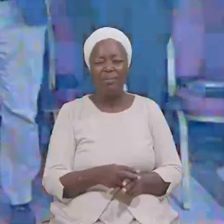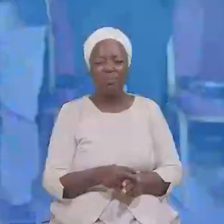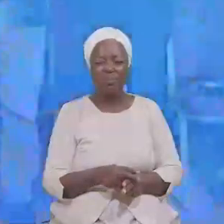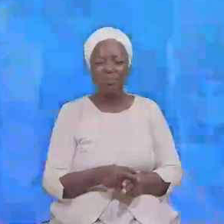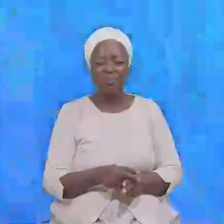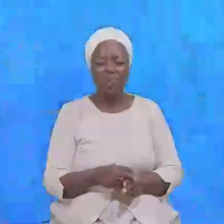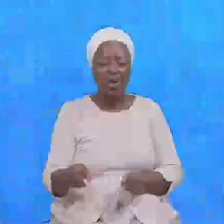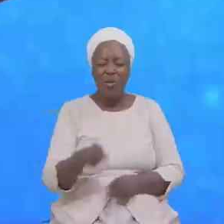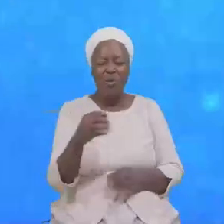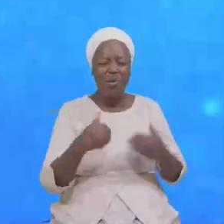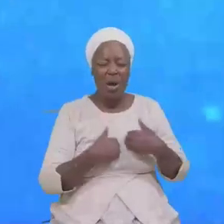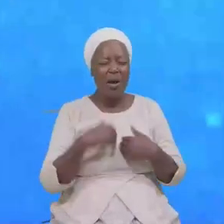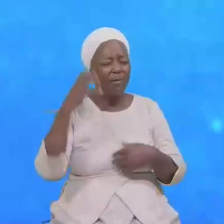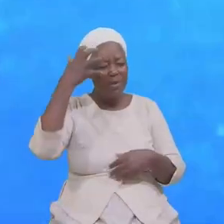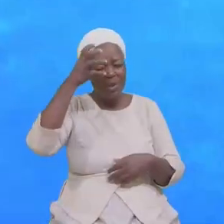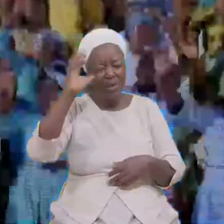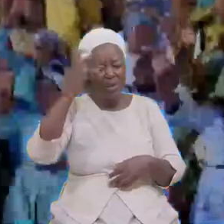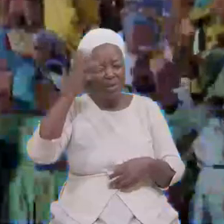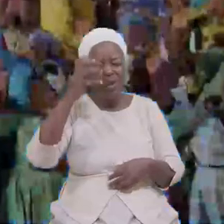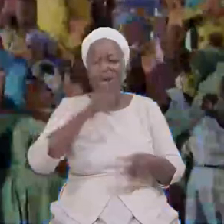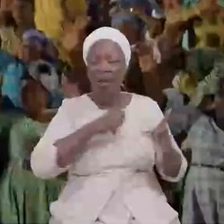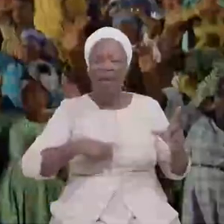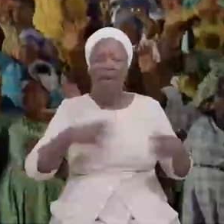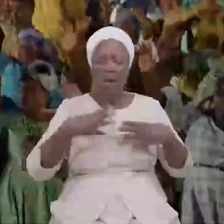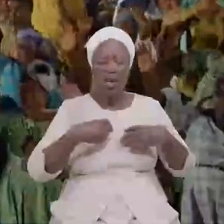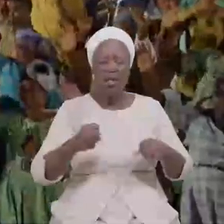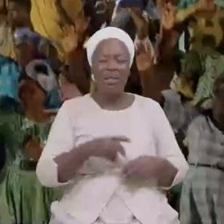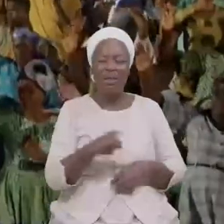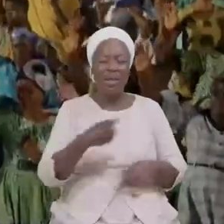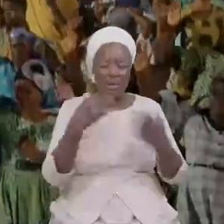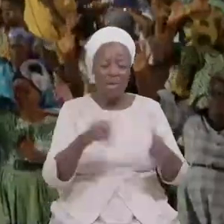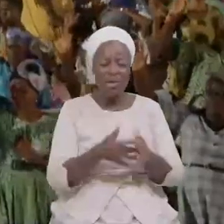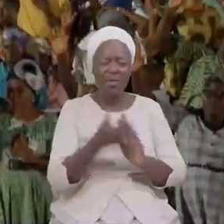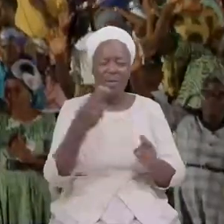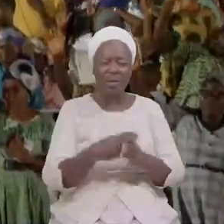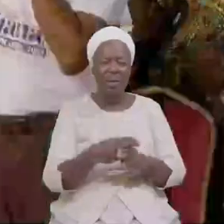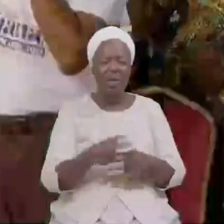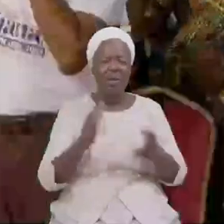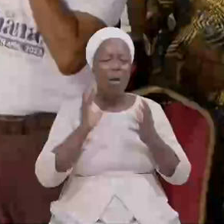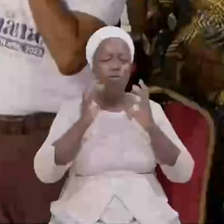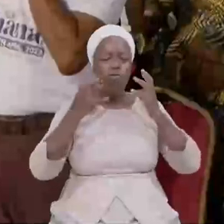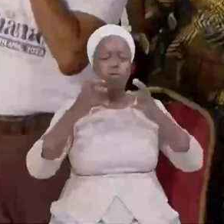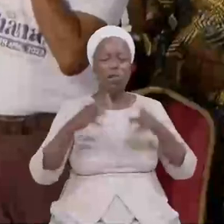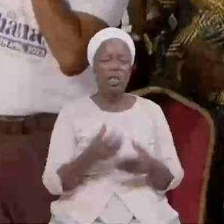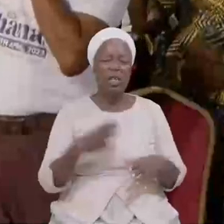Ceux qui ont l'insanité, guéris-les maintenant. Goitre, guéris-les maintenant.